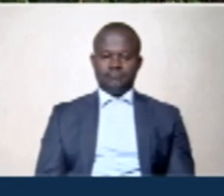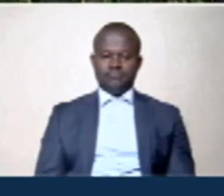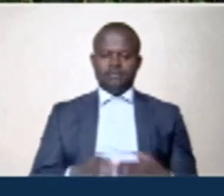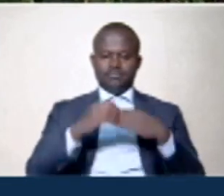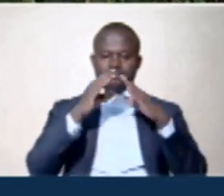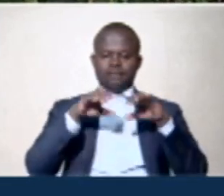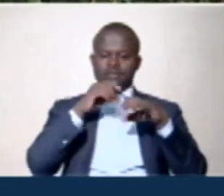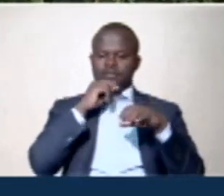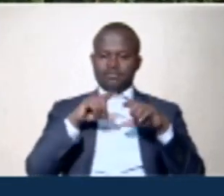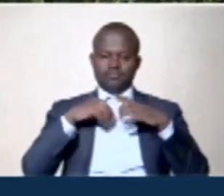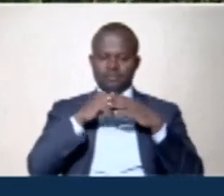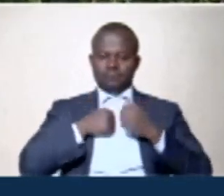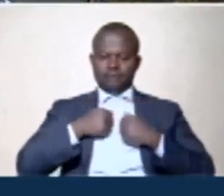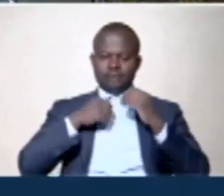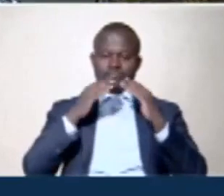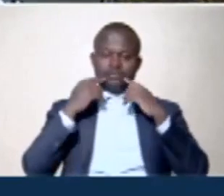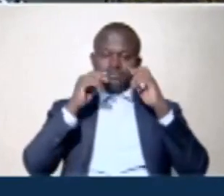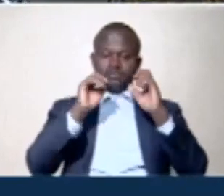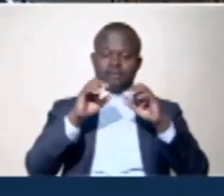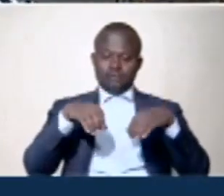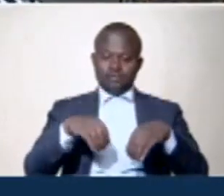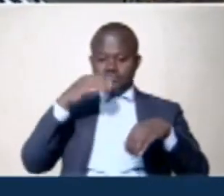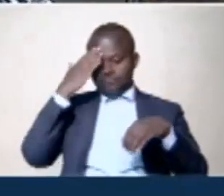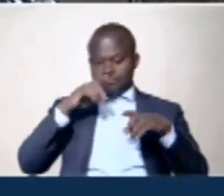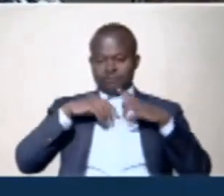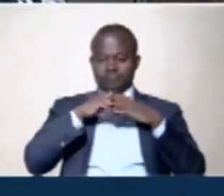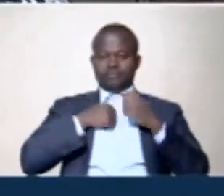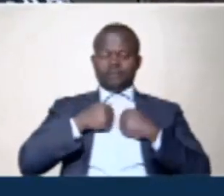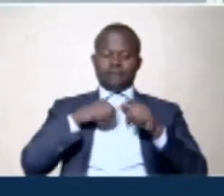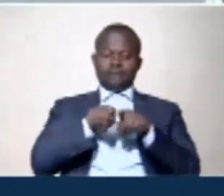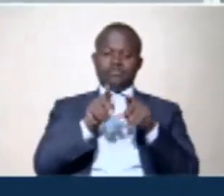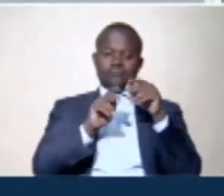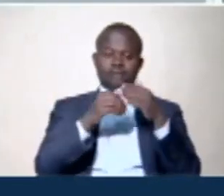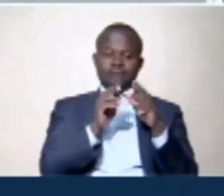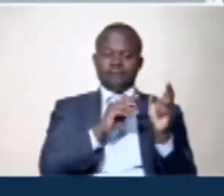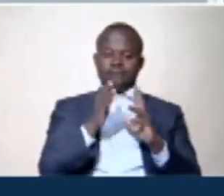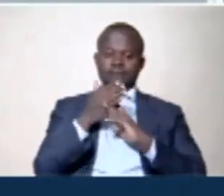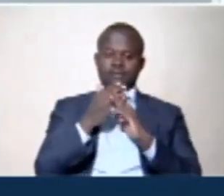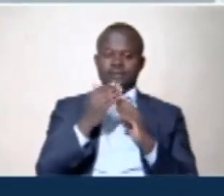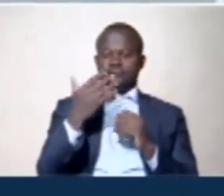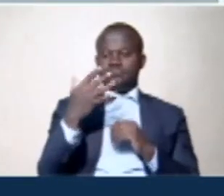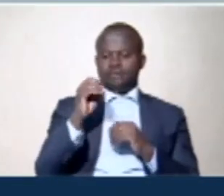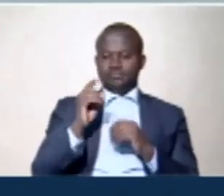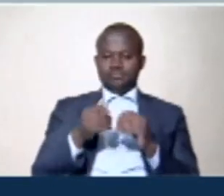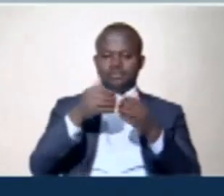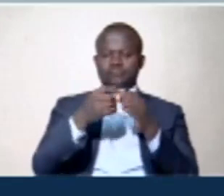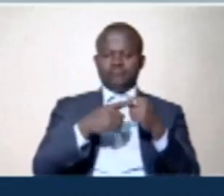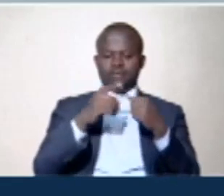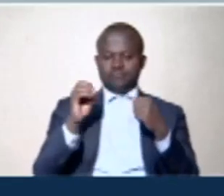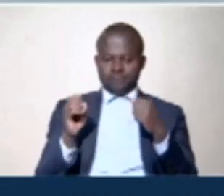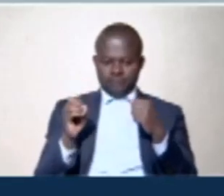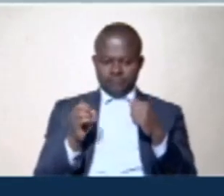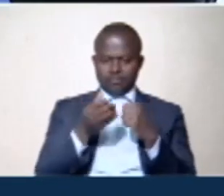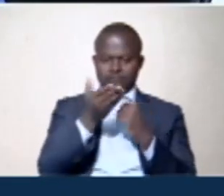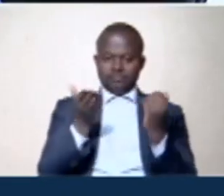Ubuyobozi bw'abanyekongo baba mu Rwanda buvuga ko abanyekongo bazwi baba mu Rwanda nk'abaturage basanzwe bari hagati y'ibihumbi 50 na 60.